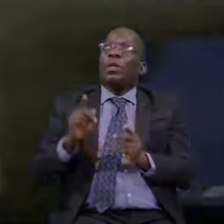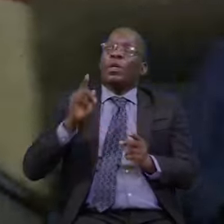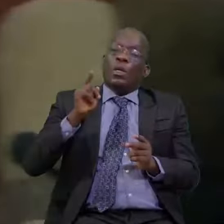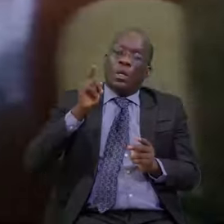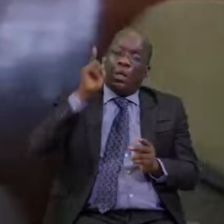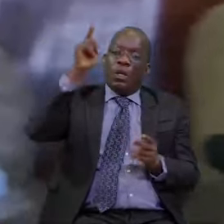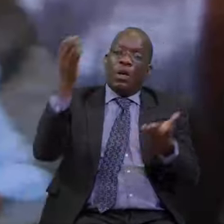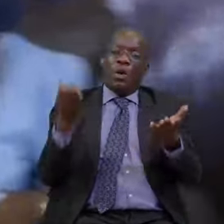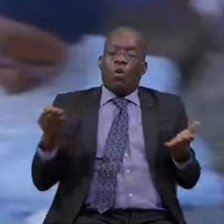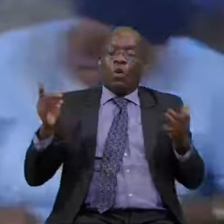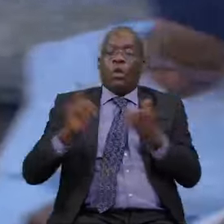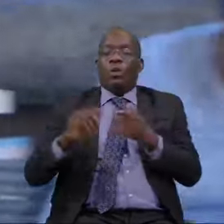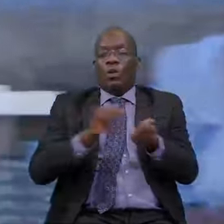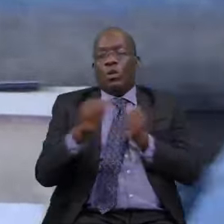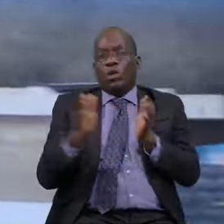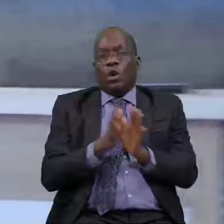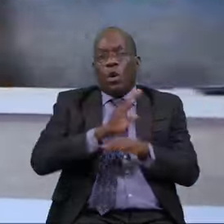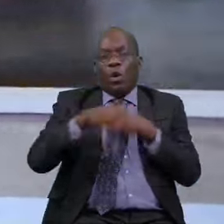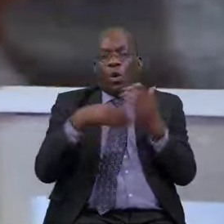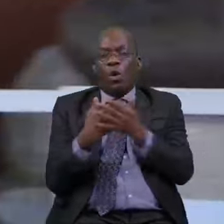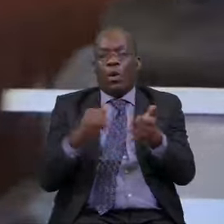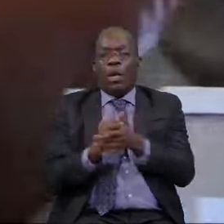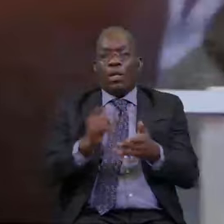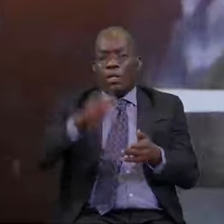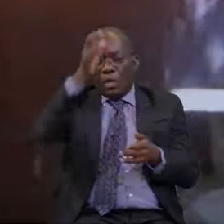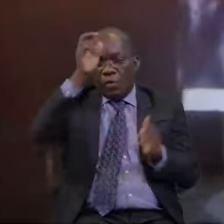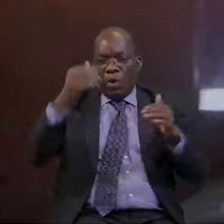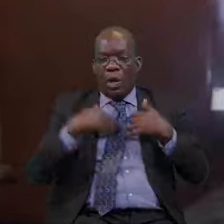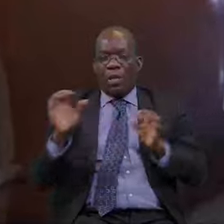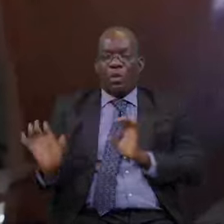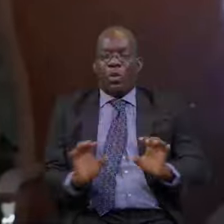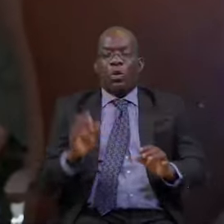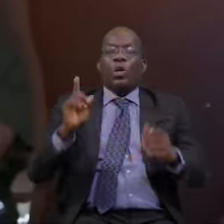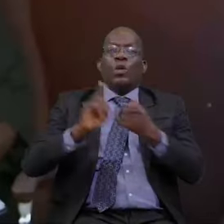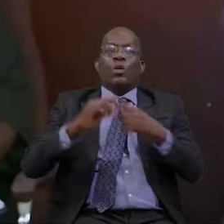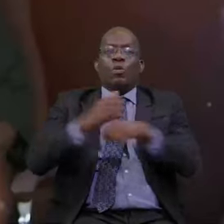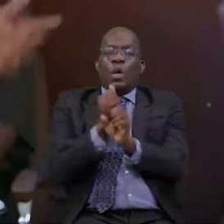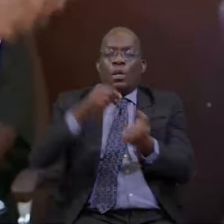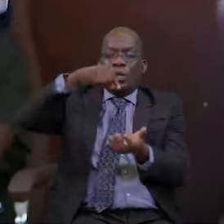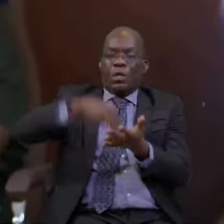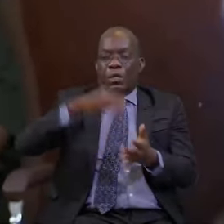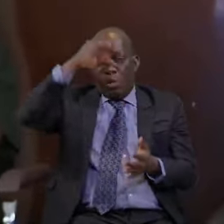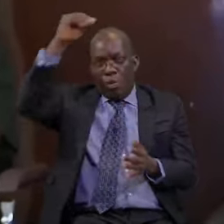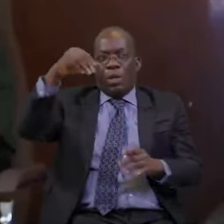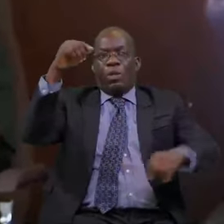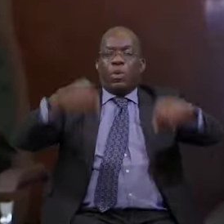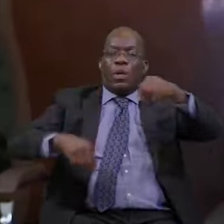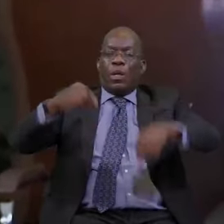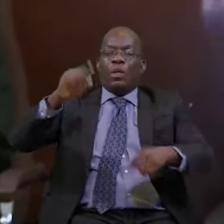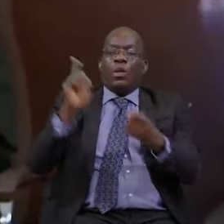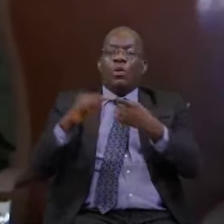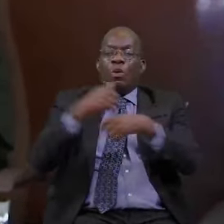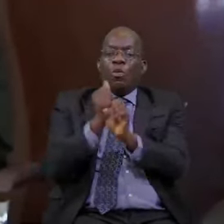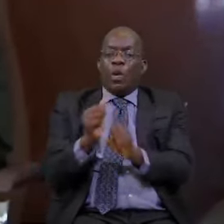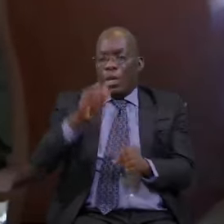Jésus voulait détruire ce que le diable avait fait dans la vie pour rendre cet homme paralysé,